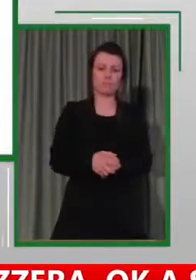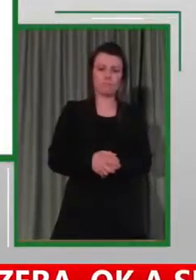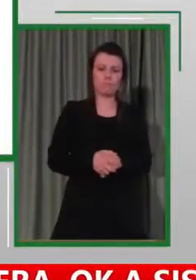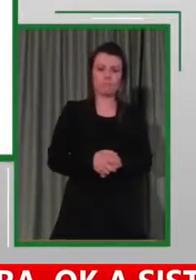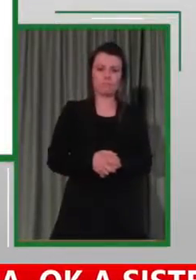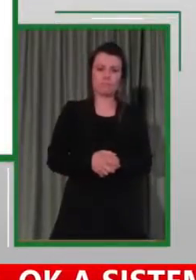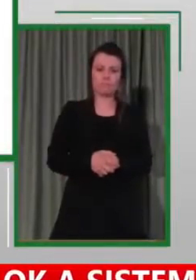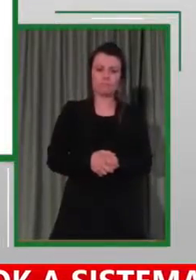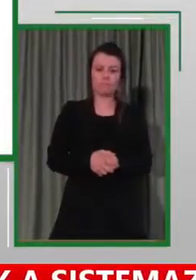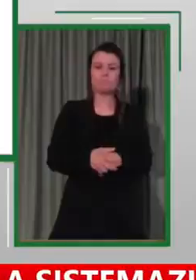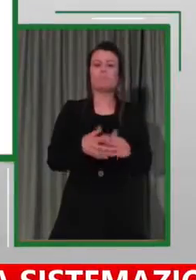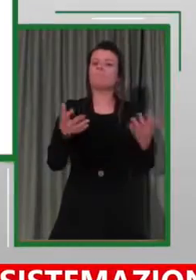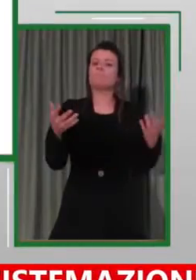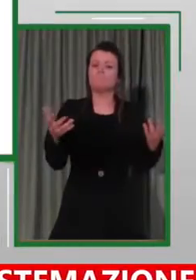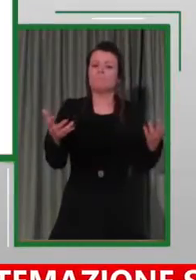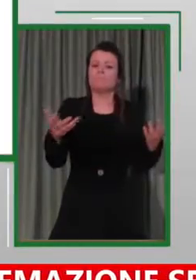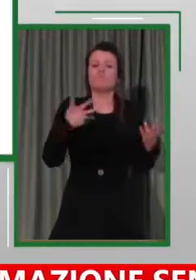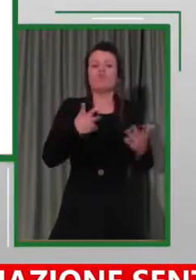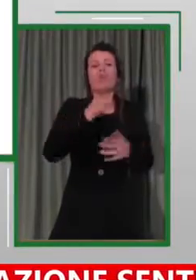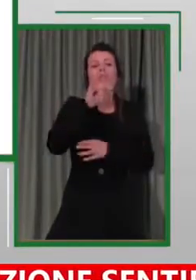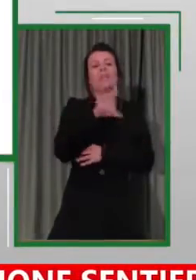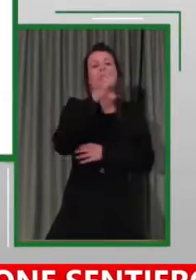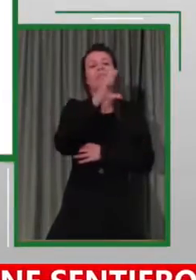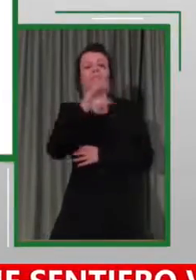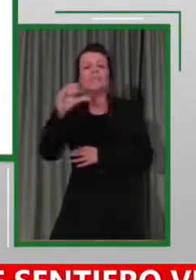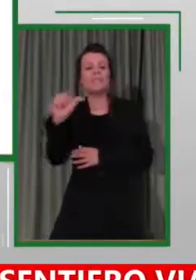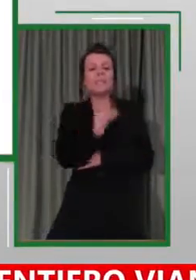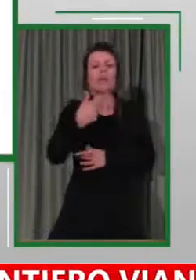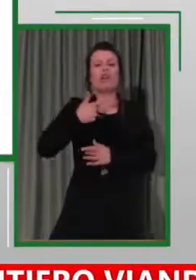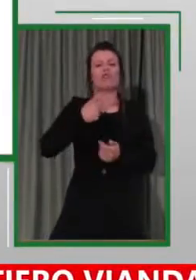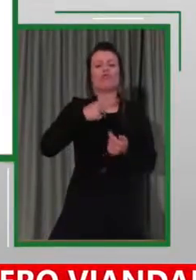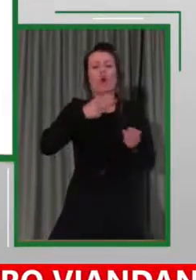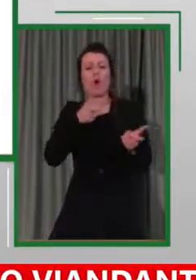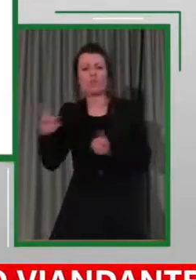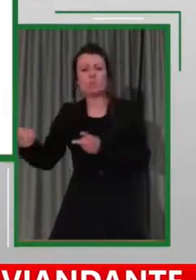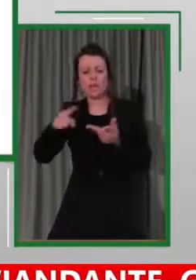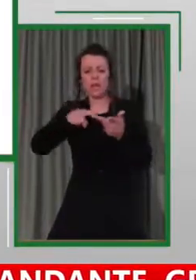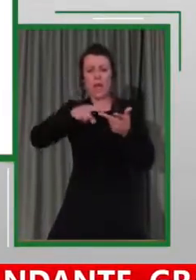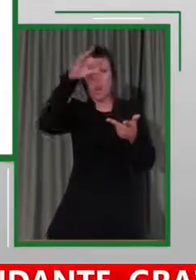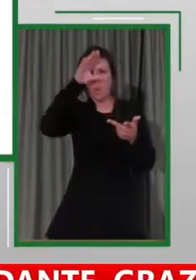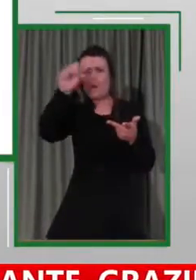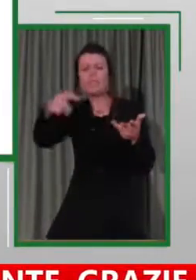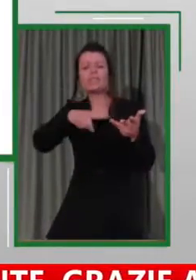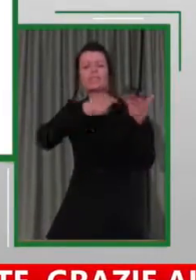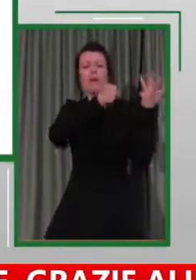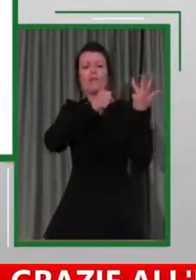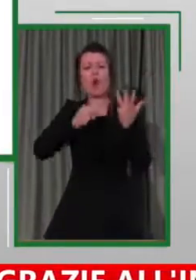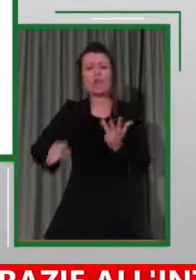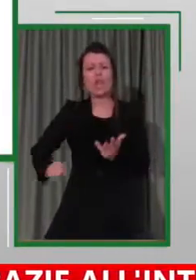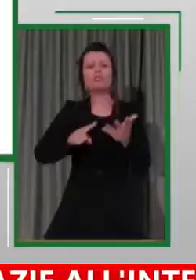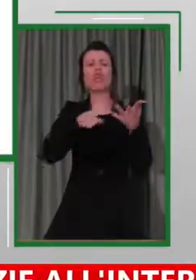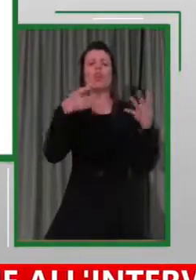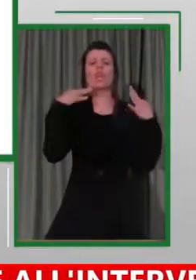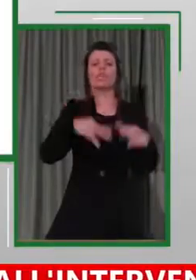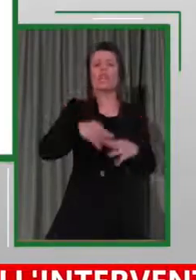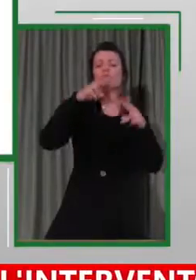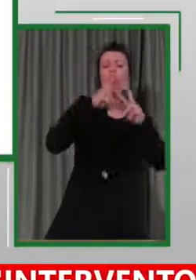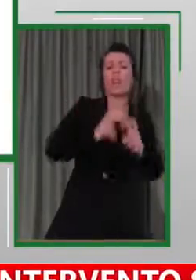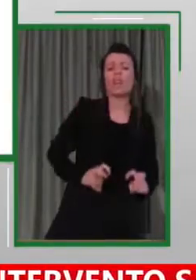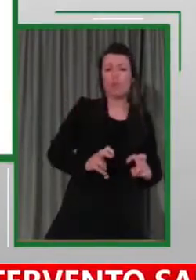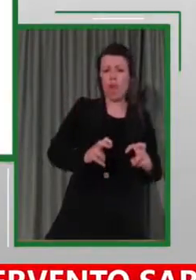Abbiamo gli IRCCS, abbiamo gli ospedali, abbiamo le università, abbiamo le fondazioni, abbiamo gli istituti di ricerca, la